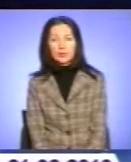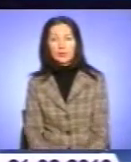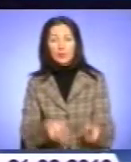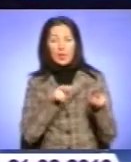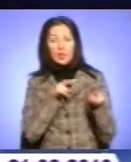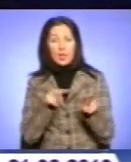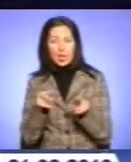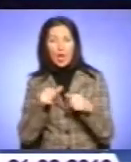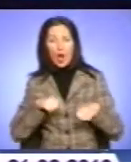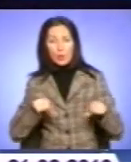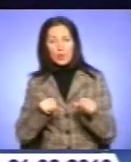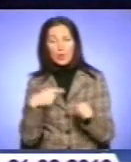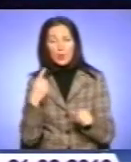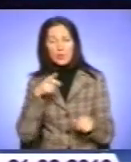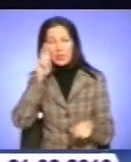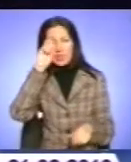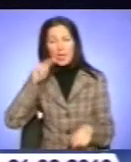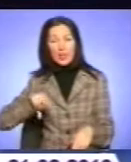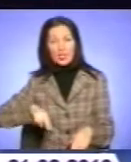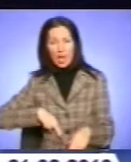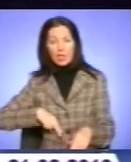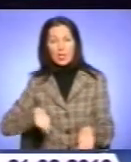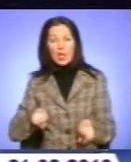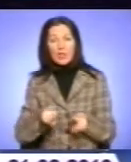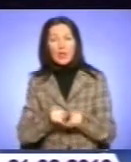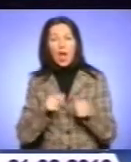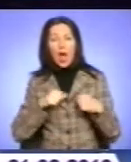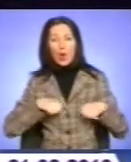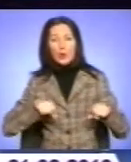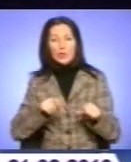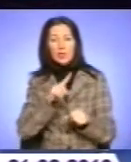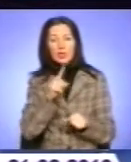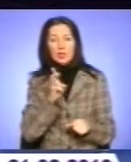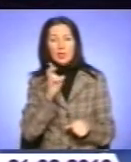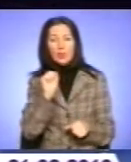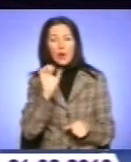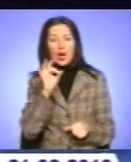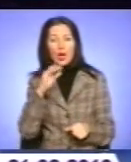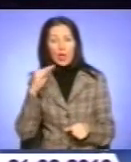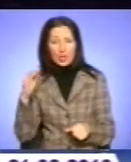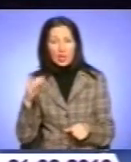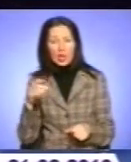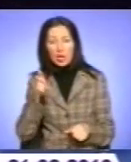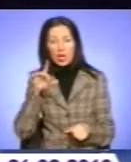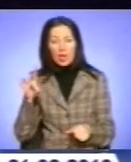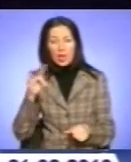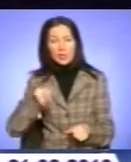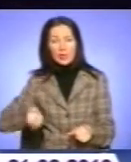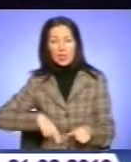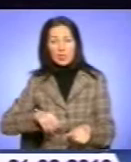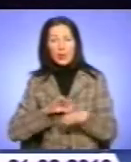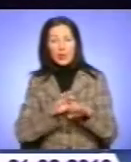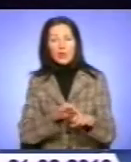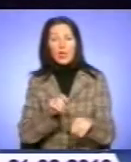Спостережна комісія при обласній держадміністрації та комісія при Збаразькій райдержадміністрації провели планову перевірку установи